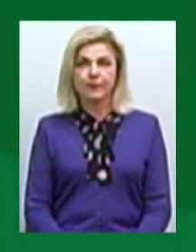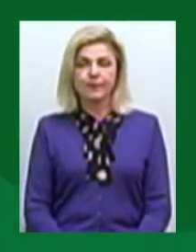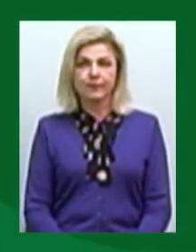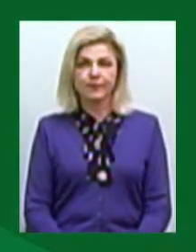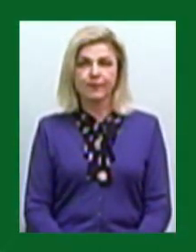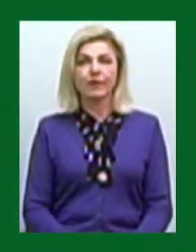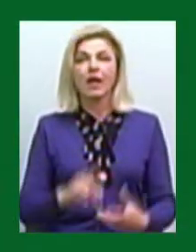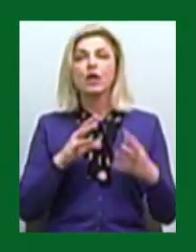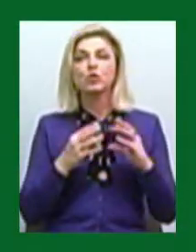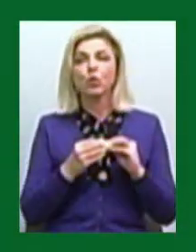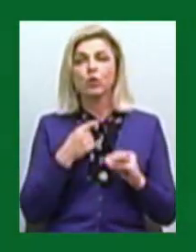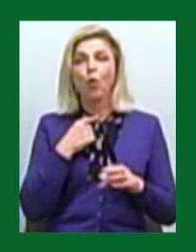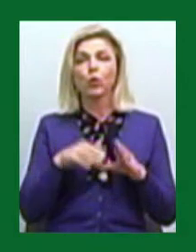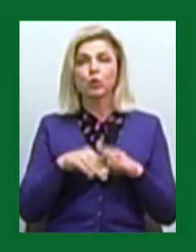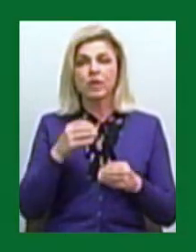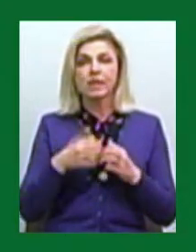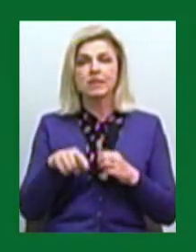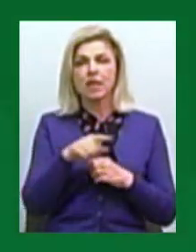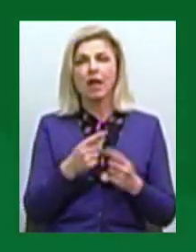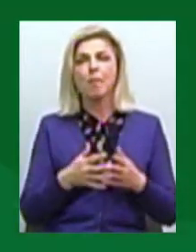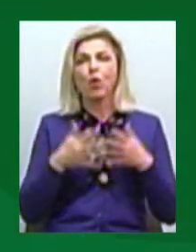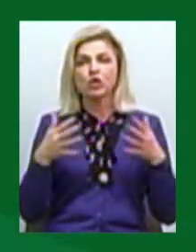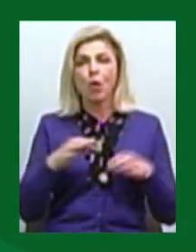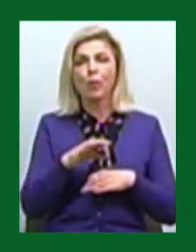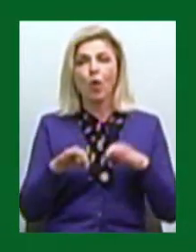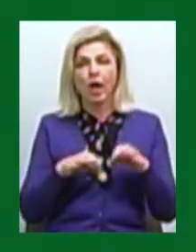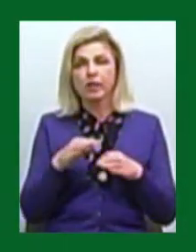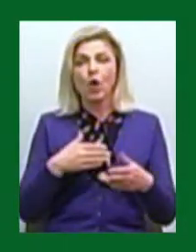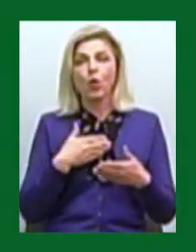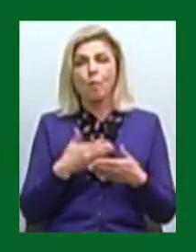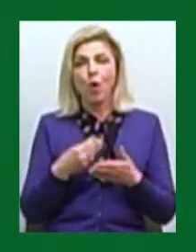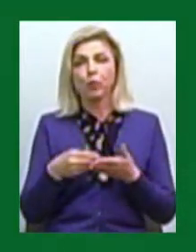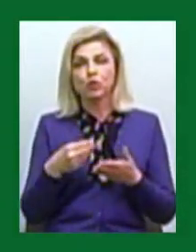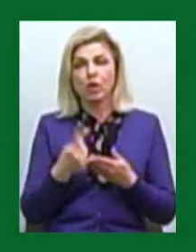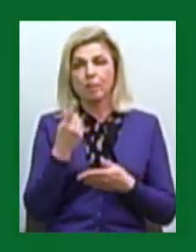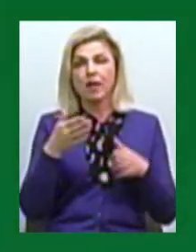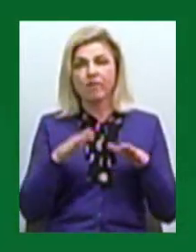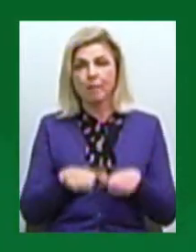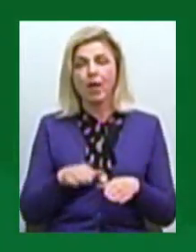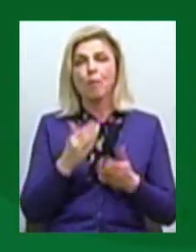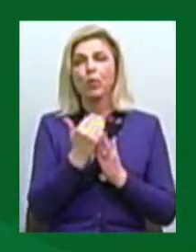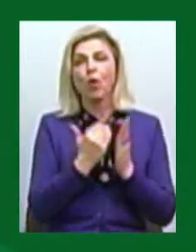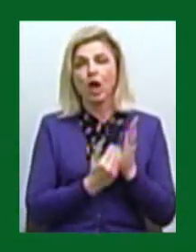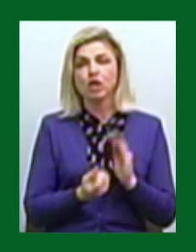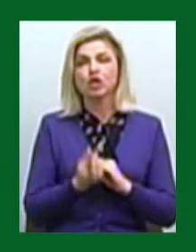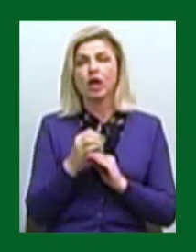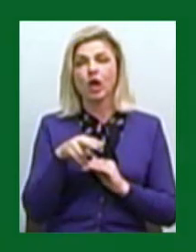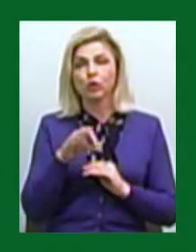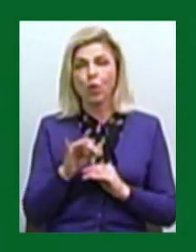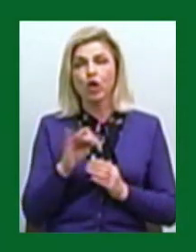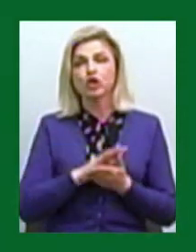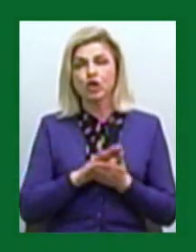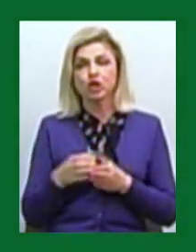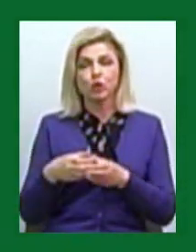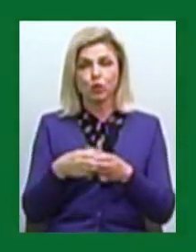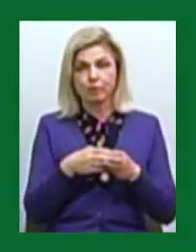За результатами голосування серед великих проєктів громадського бюджету перше місце посіла програма «Джерело та чисте суспільство». Цей